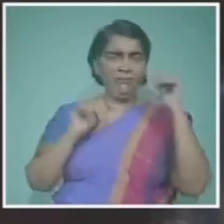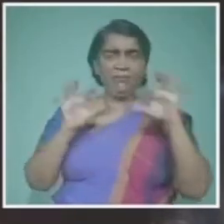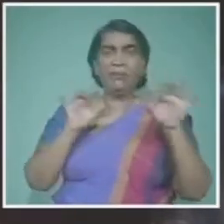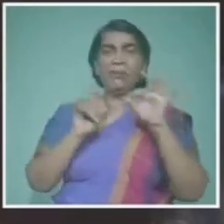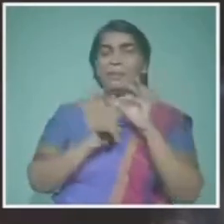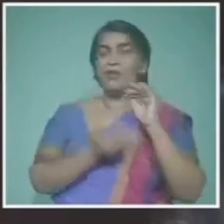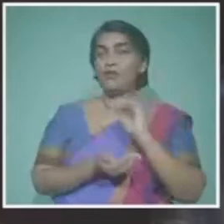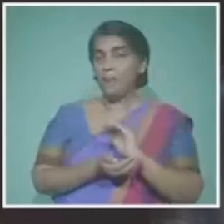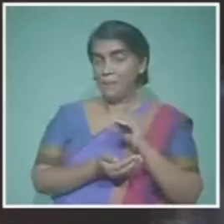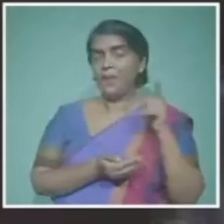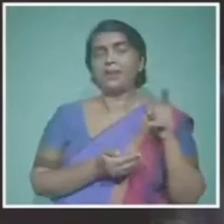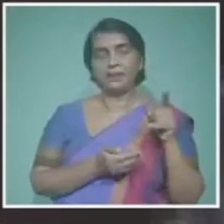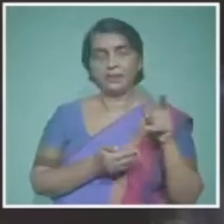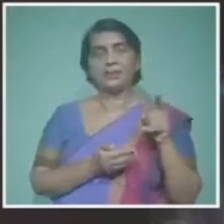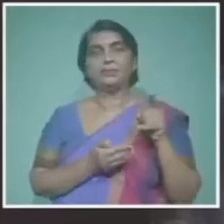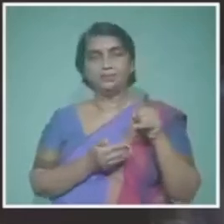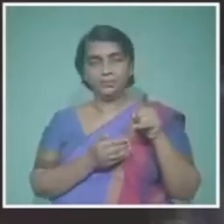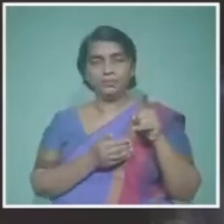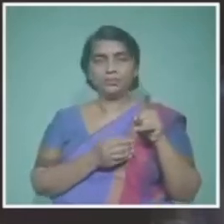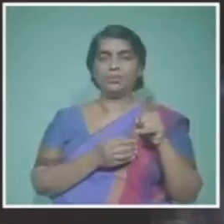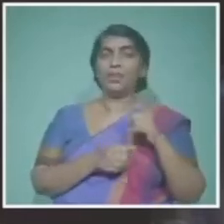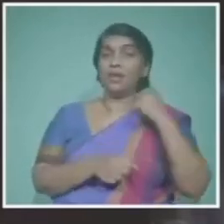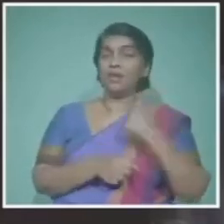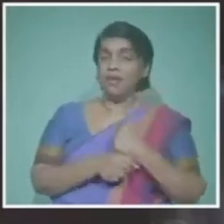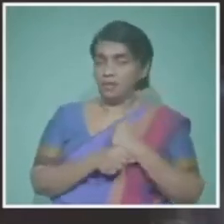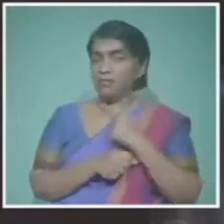companies, they are plantation raj. Raj bau tak ni kelang.